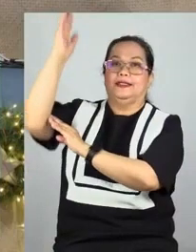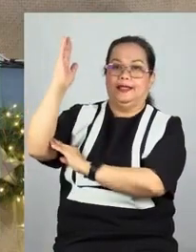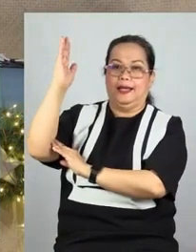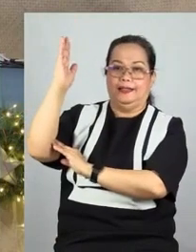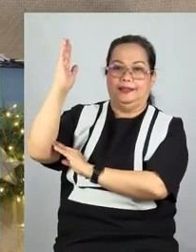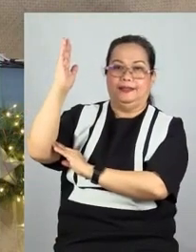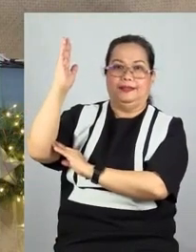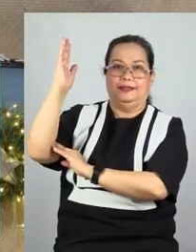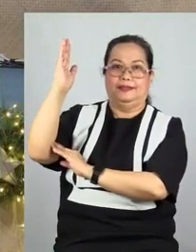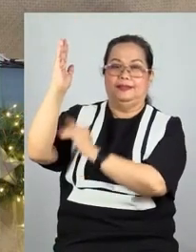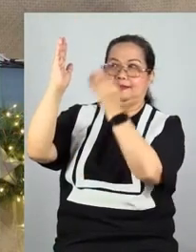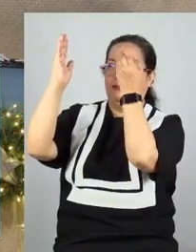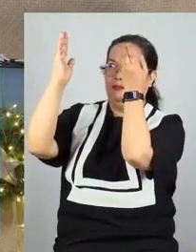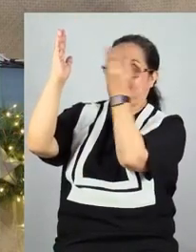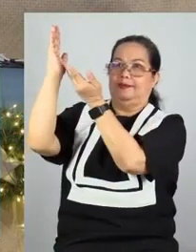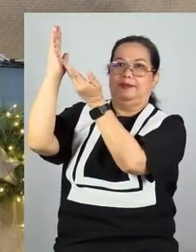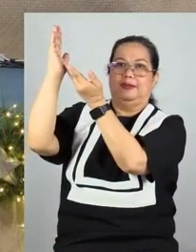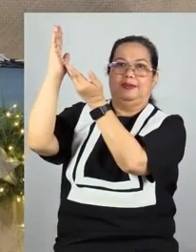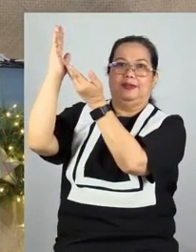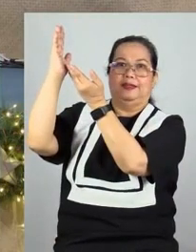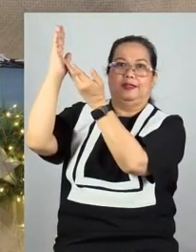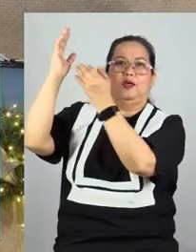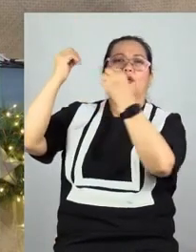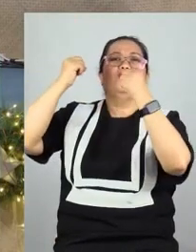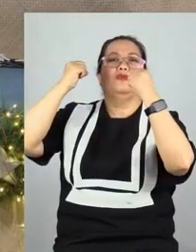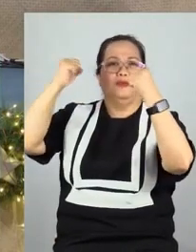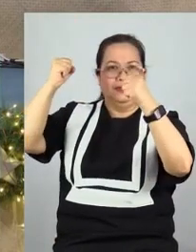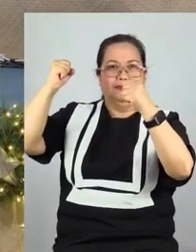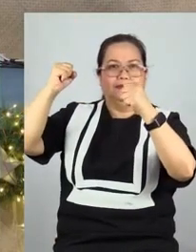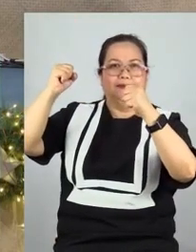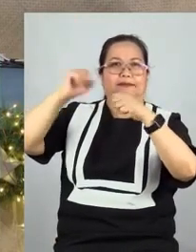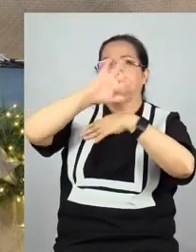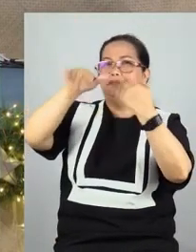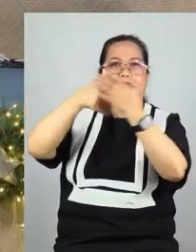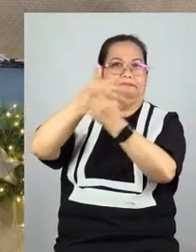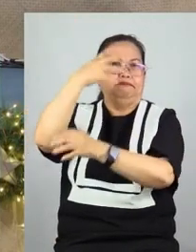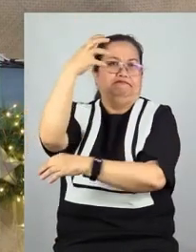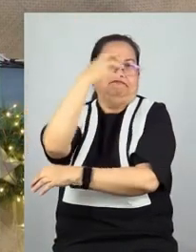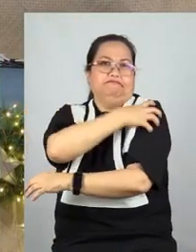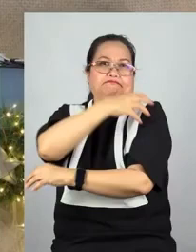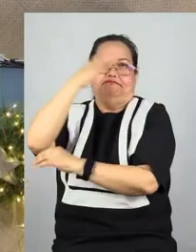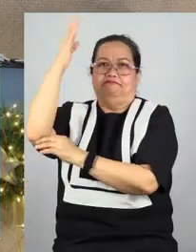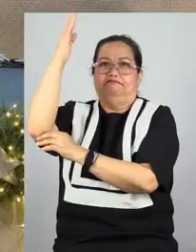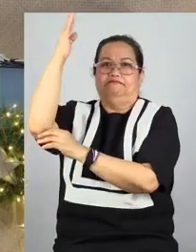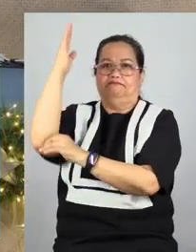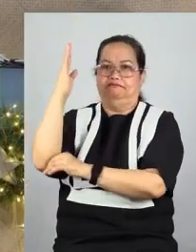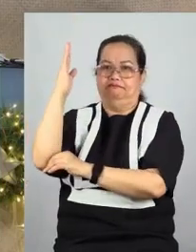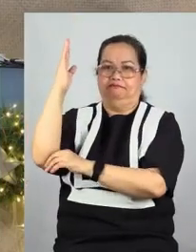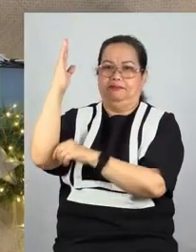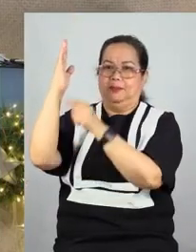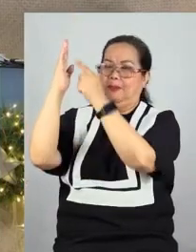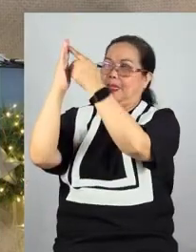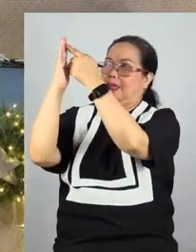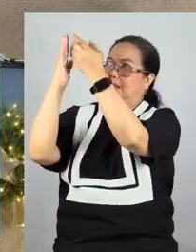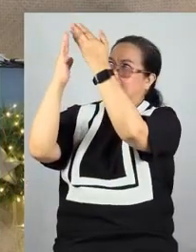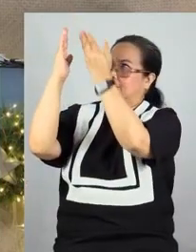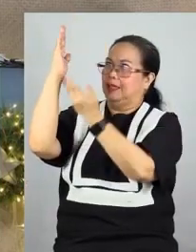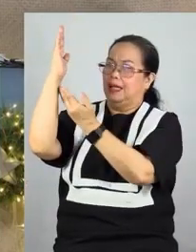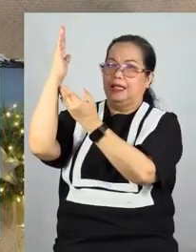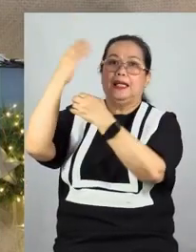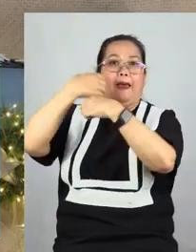ang Diyos na makapangyarihan sa lahat. Siya po ang